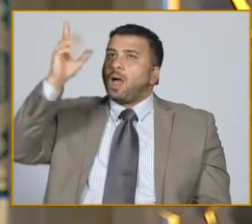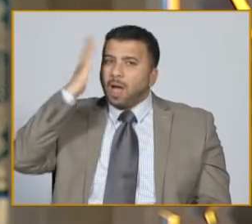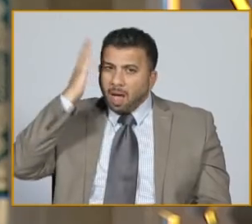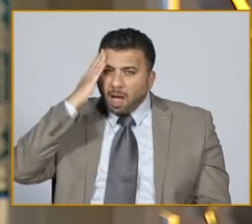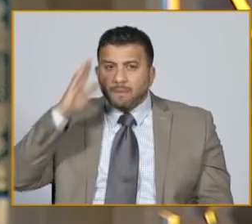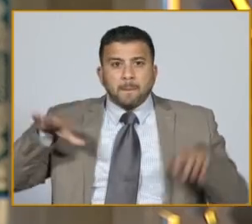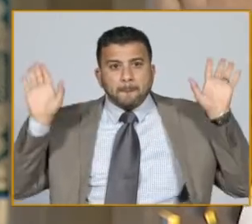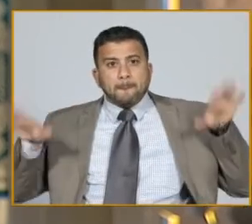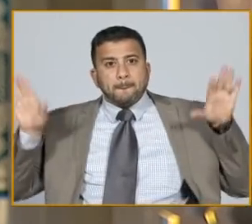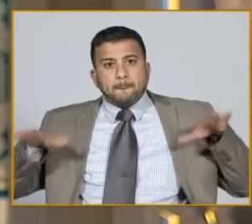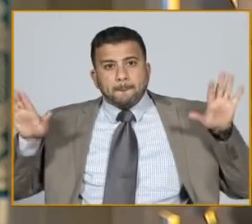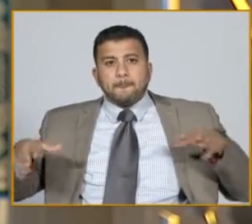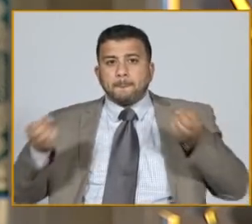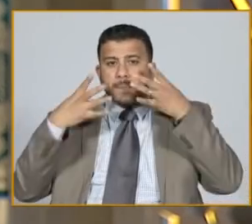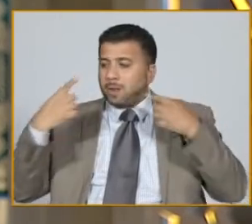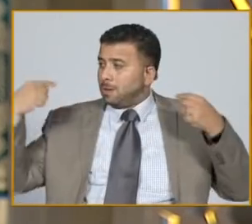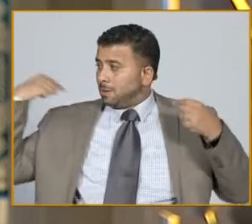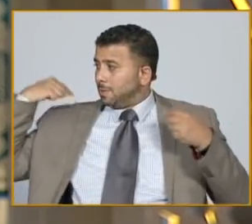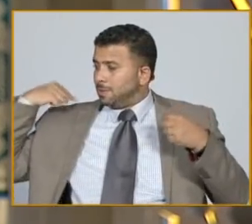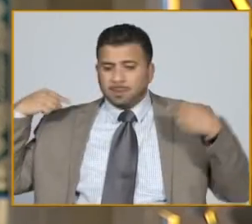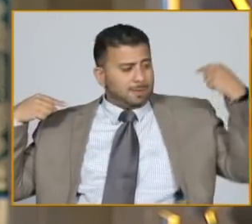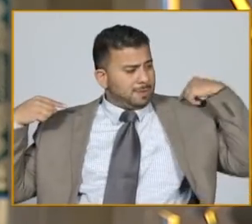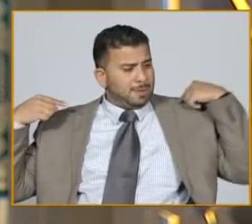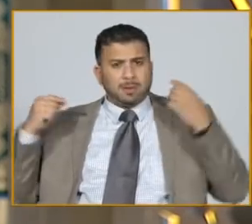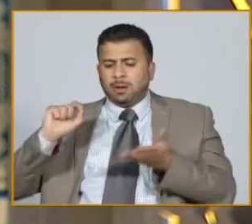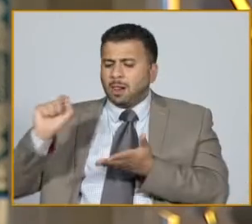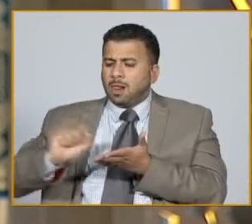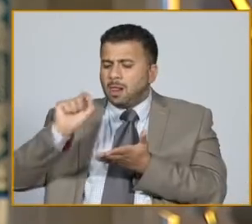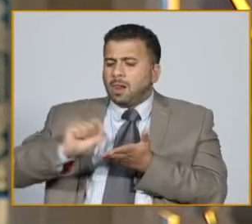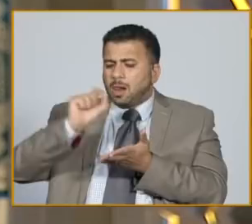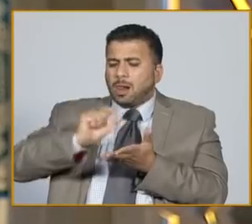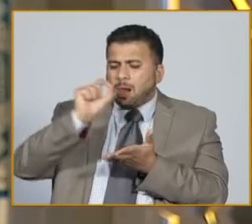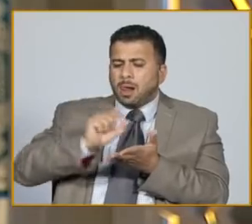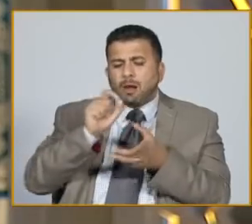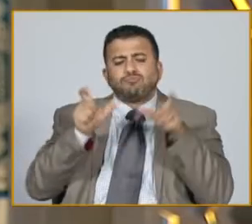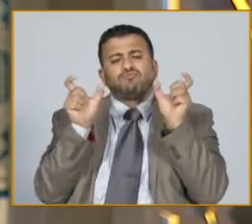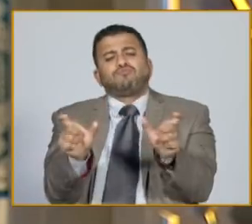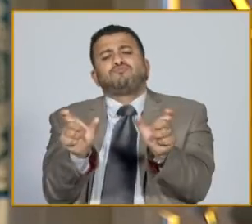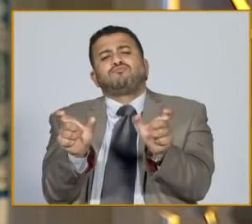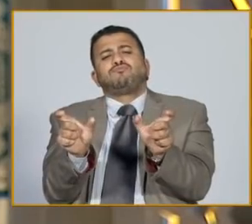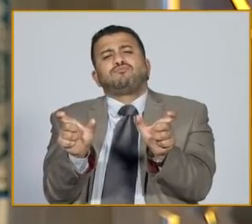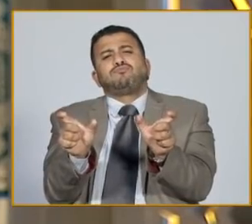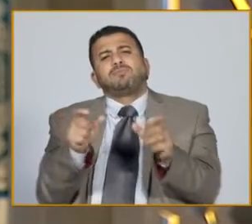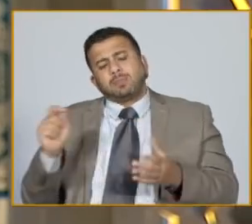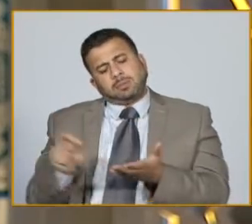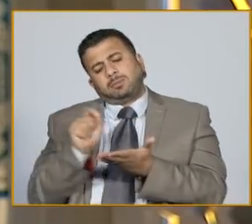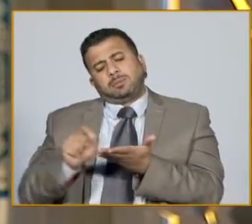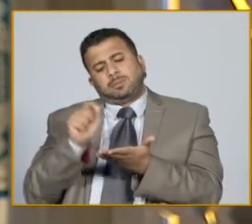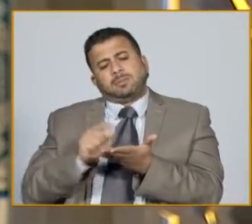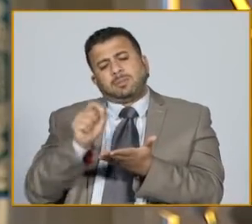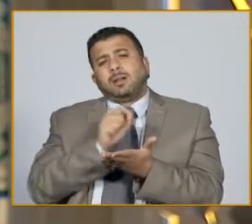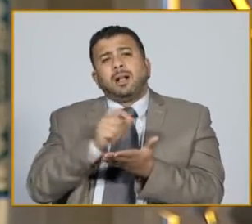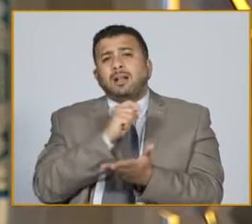هناك ملكان عن اليمين وعن الشمال قعيد، ما يلفظ من قول إلا لديه رقيب عتيد، ما في